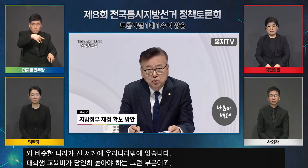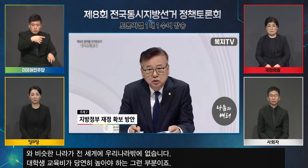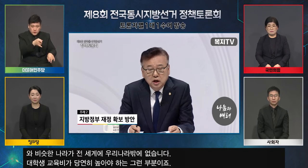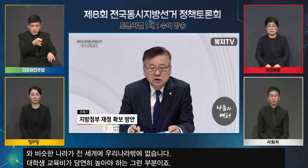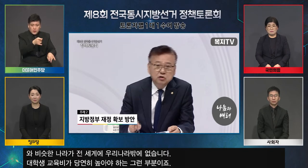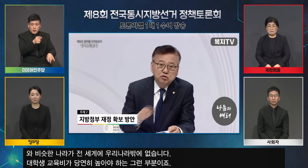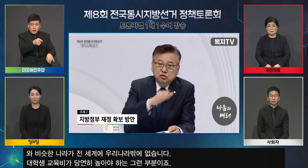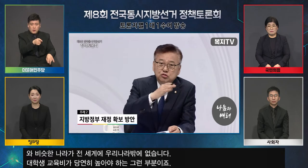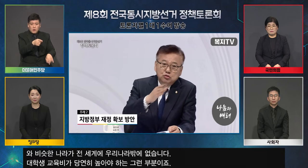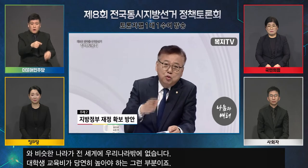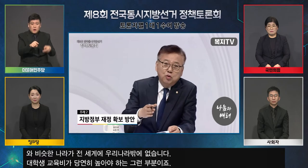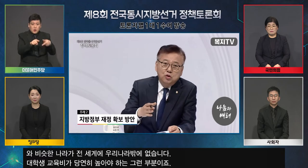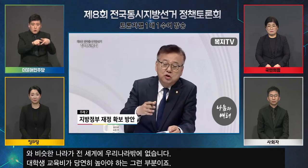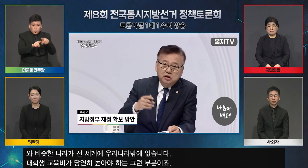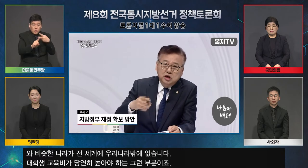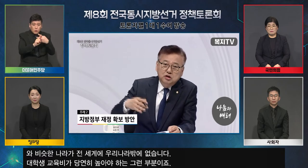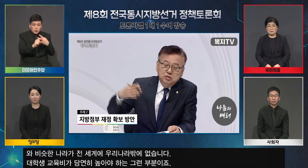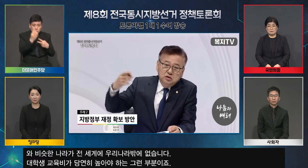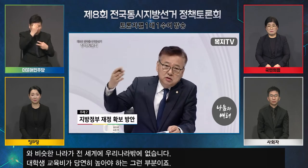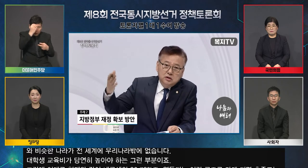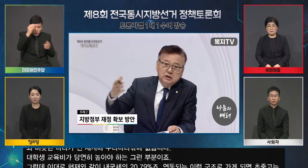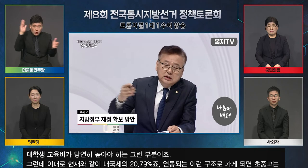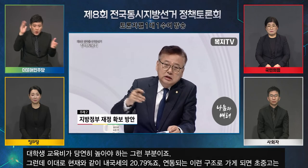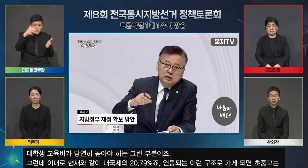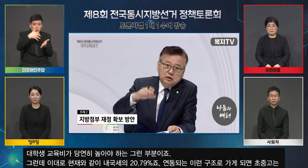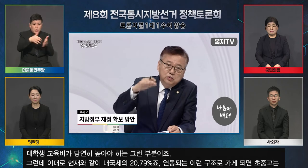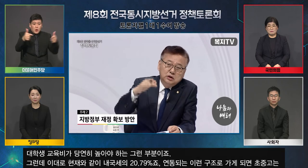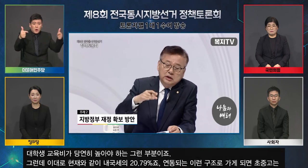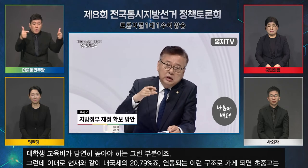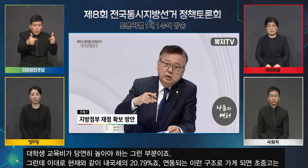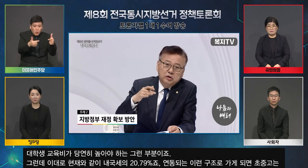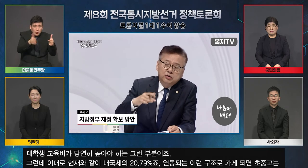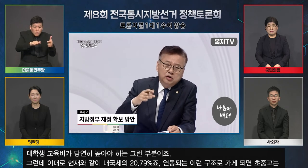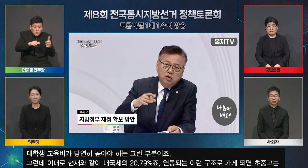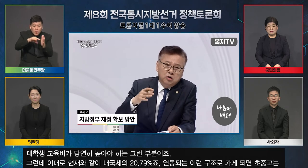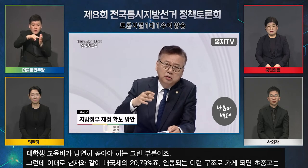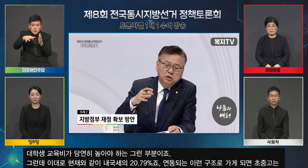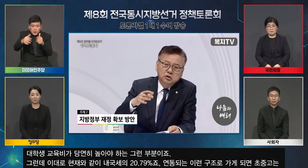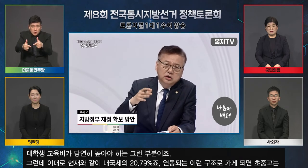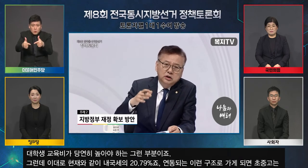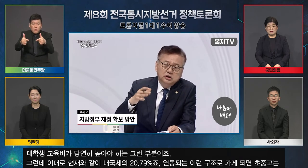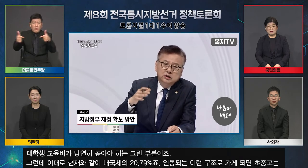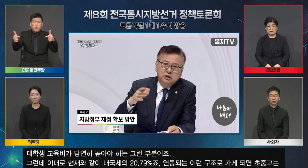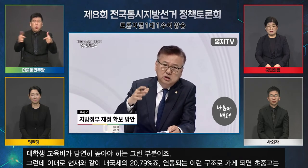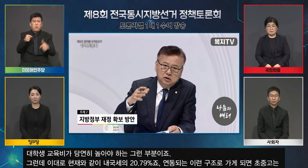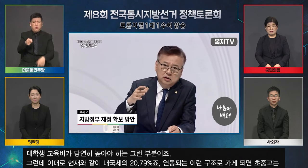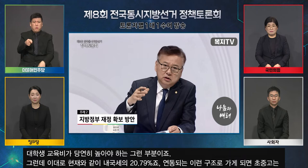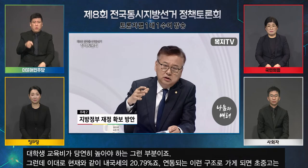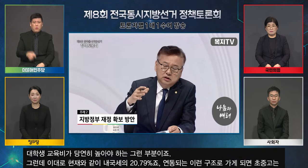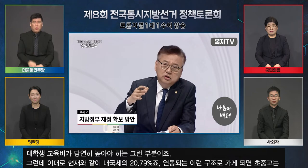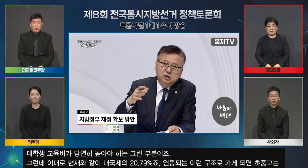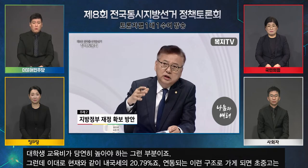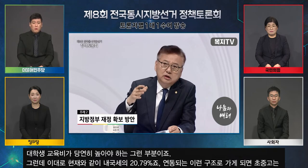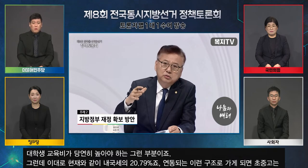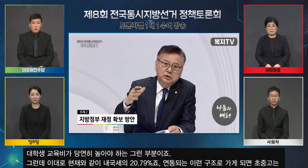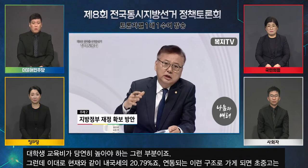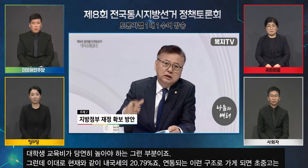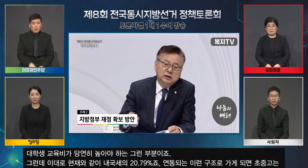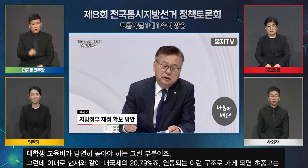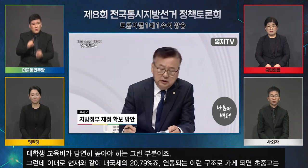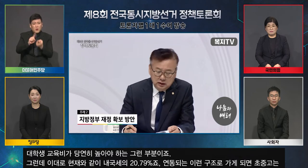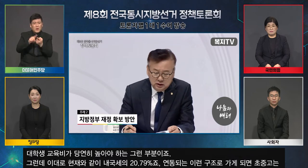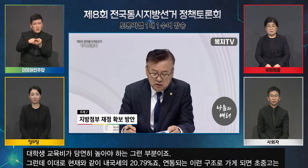학생 수가 줄고 세금은 늘어나니까 돈이 쌓여가고 있고 여러 번 지적이